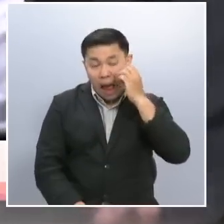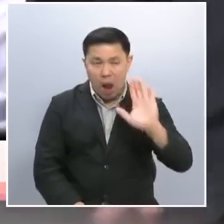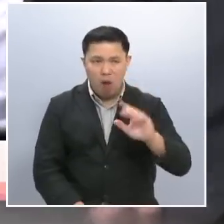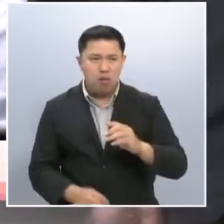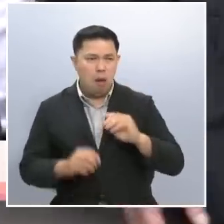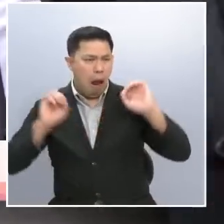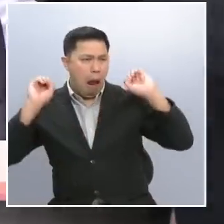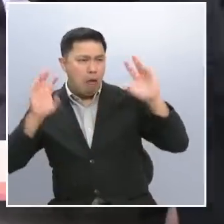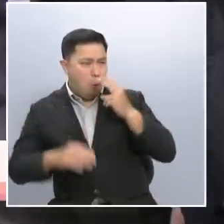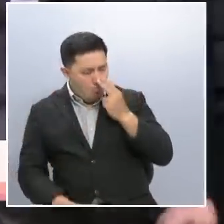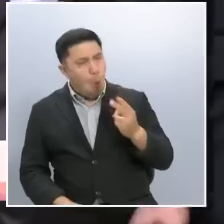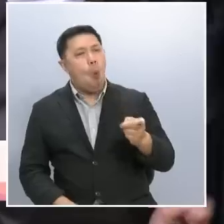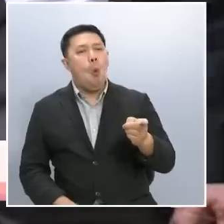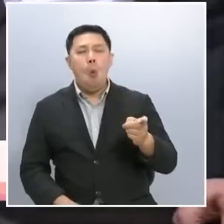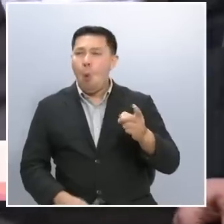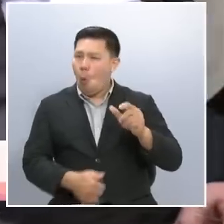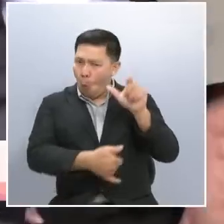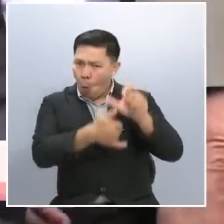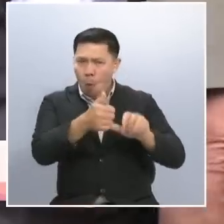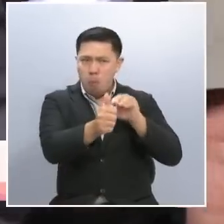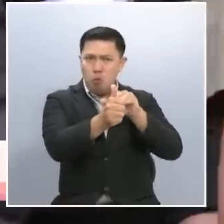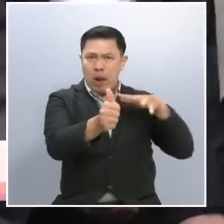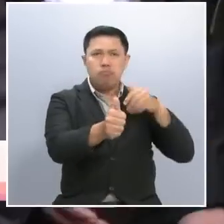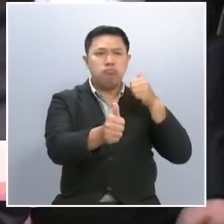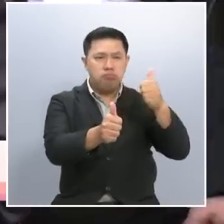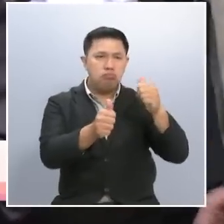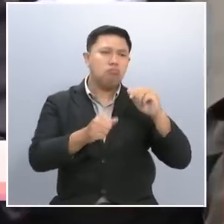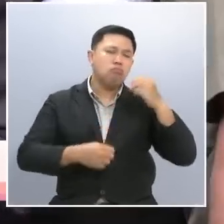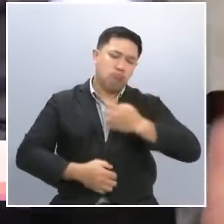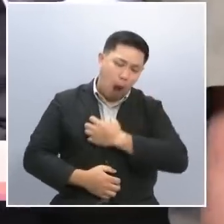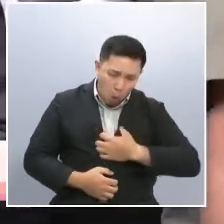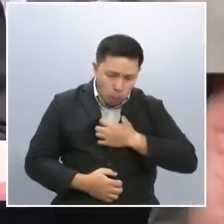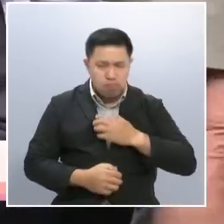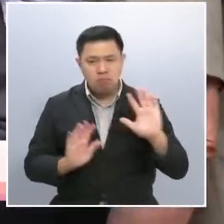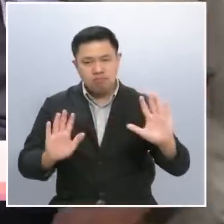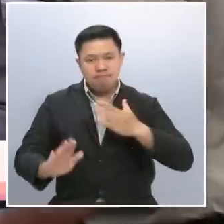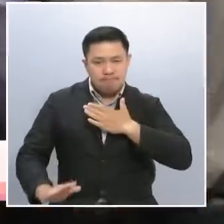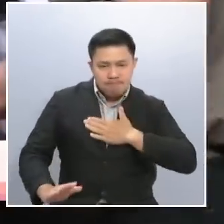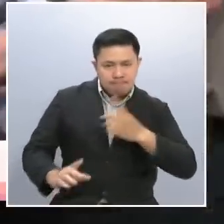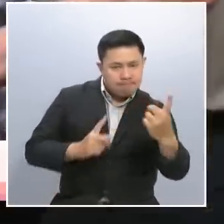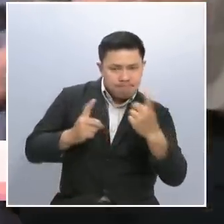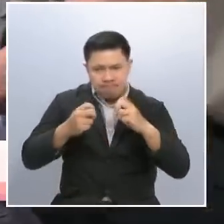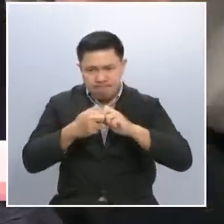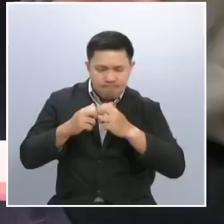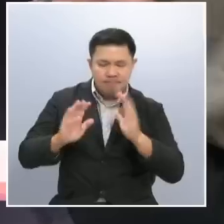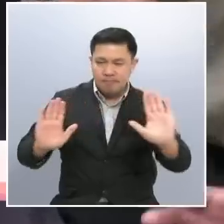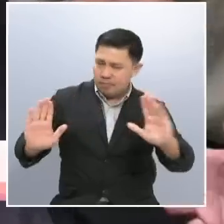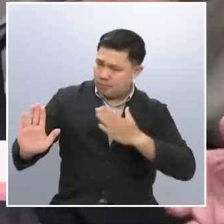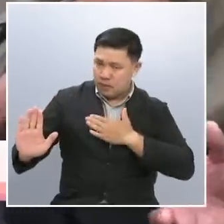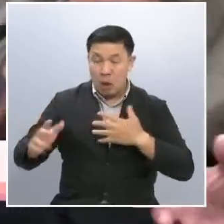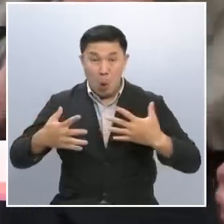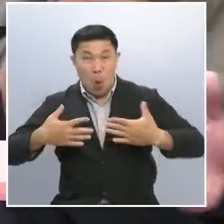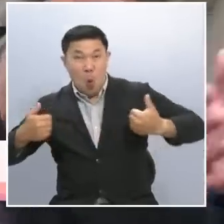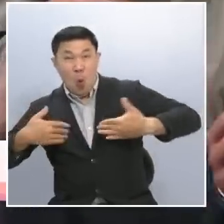มองว่าถือว่ามีภาวะความเป็นผู้นำสูงในท่าทางและการสื่ออารมณ์ควบคุมอารมณ์ได้ทุกสถานการณ์ไม่ดีใจหรือ